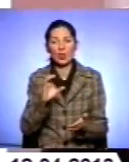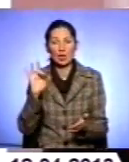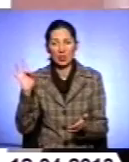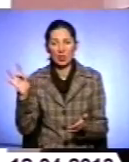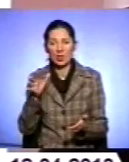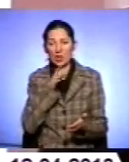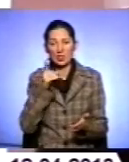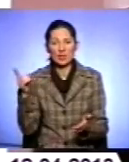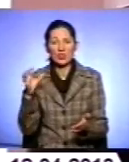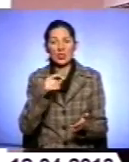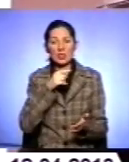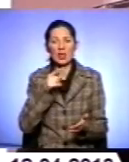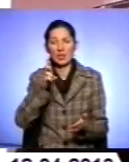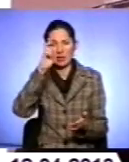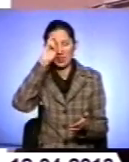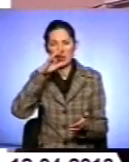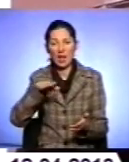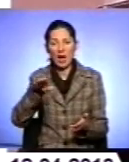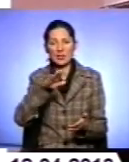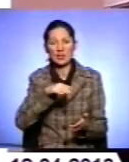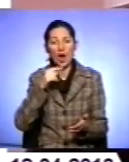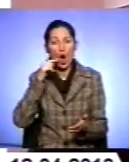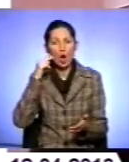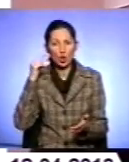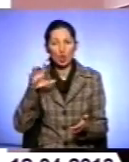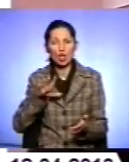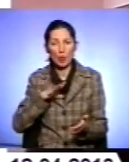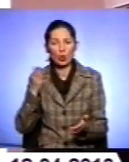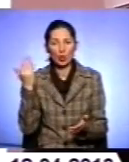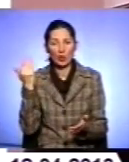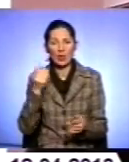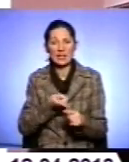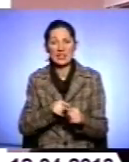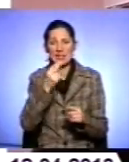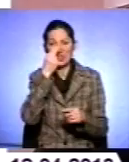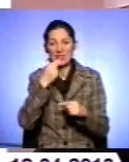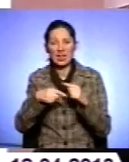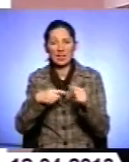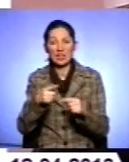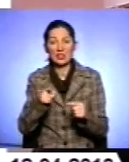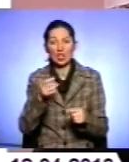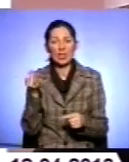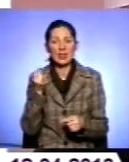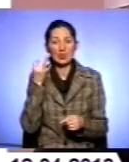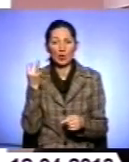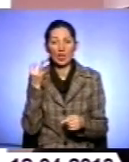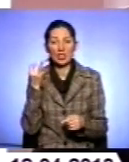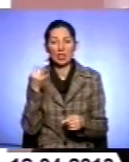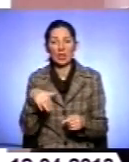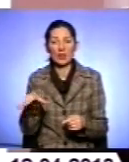Росії ще це було. І по великому рахунку ті традиції, ті історичні